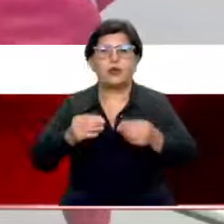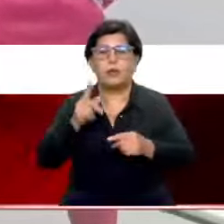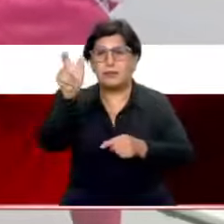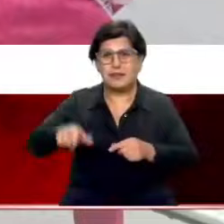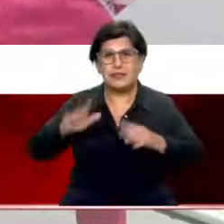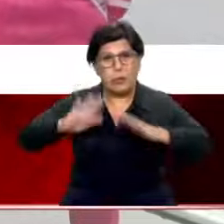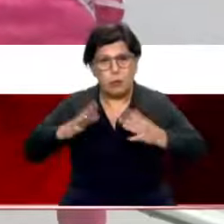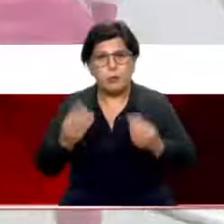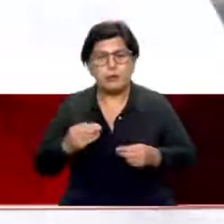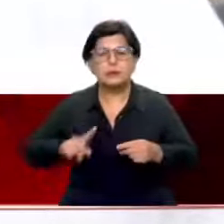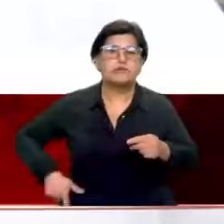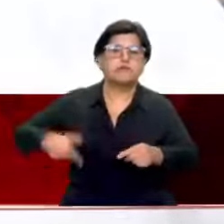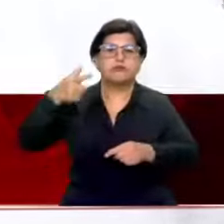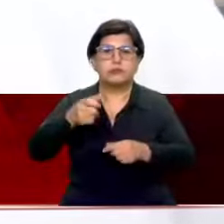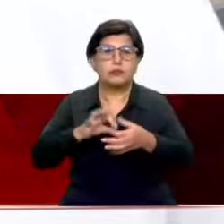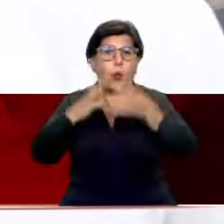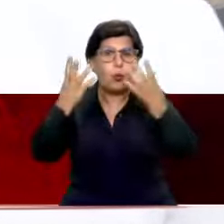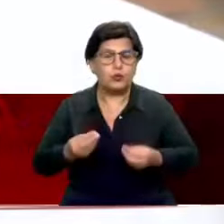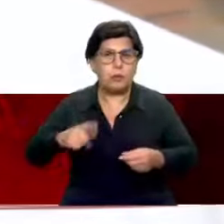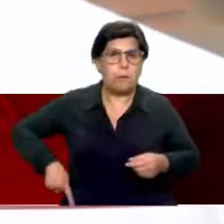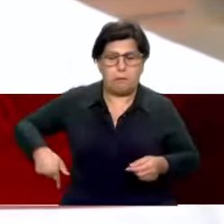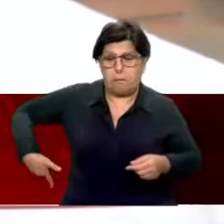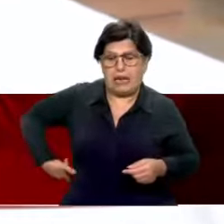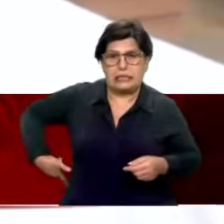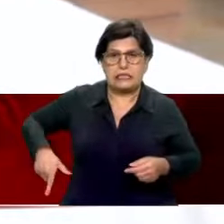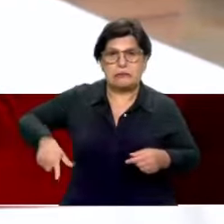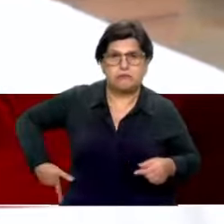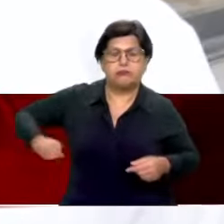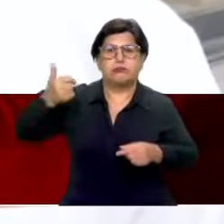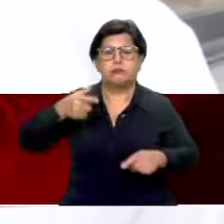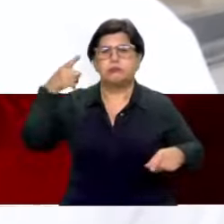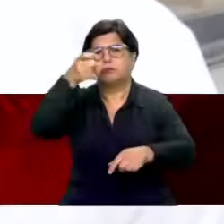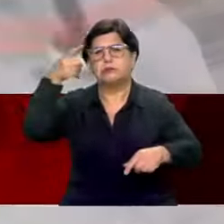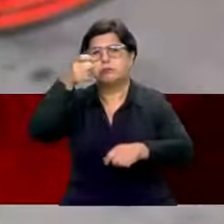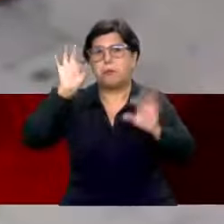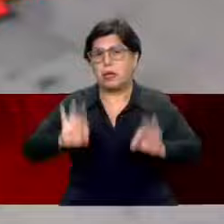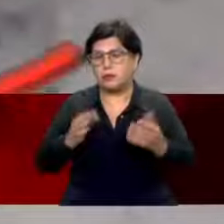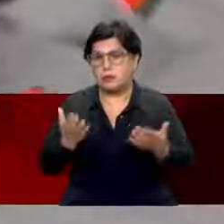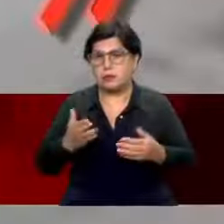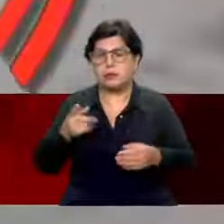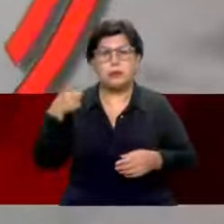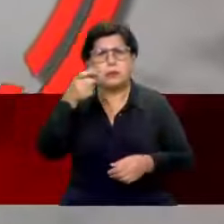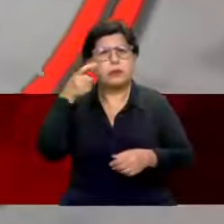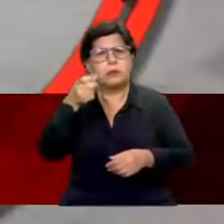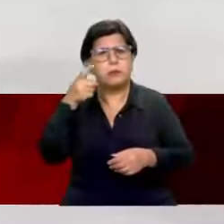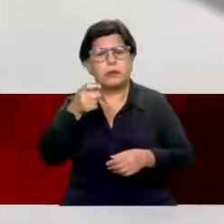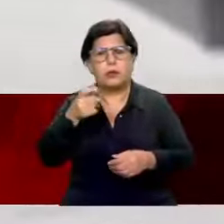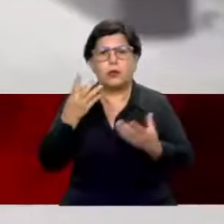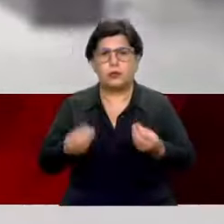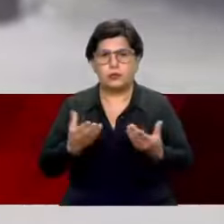yerine silahına sarıldı. Ne olduysa bir anda belinden silahı çıkardı. Direkt kurşun saydırmaya başladı. Ardı ardına tetiğe bastı.